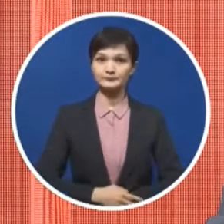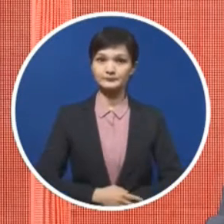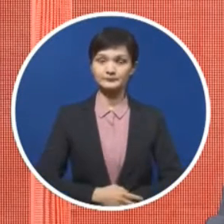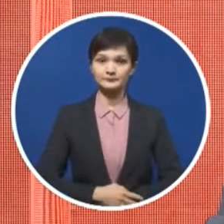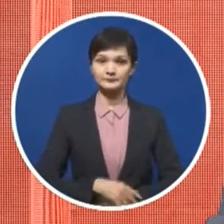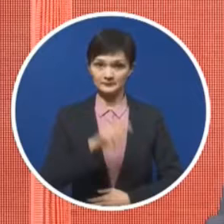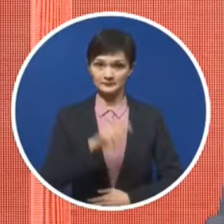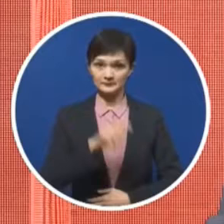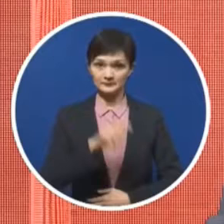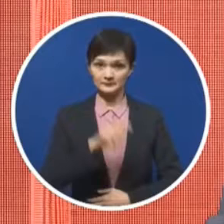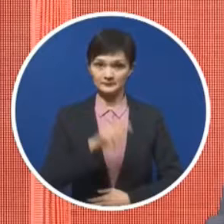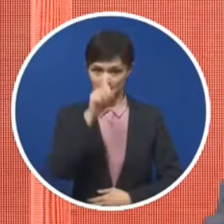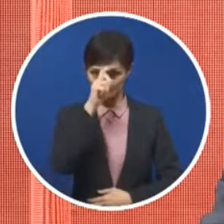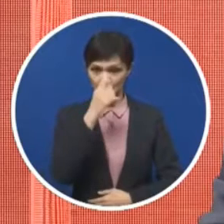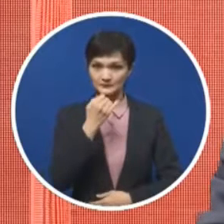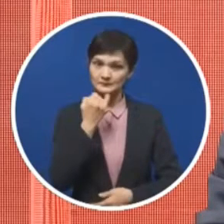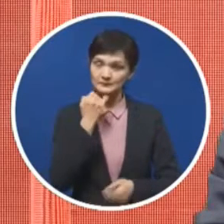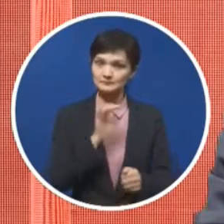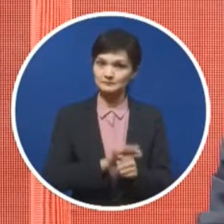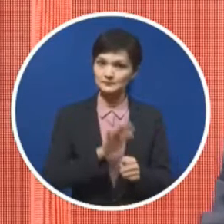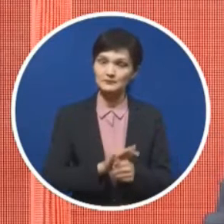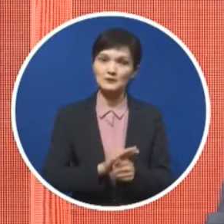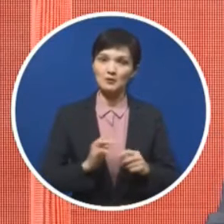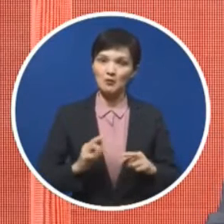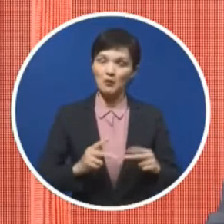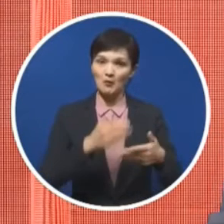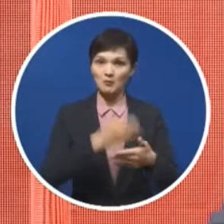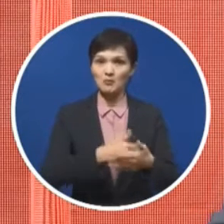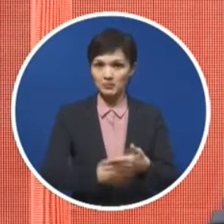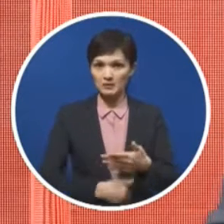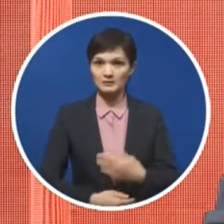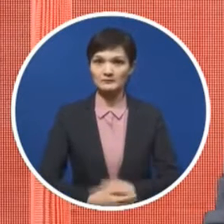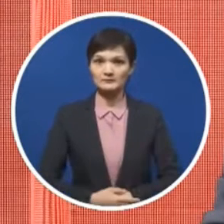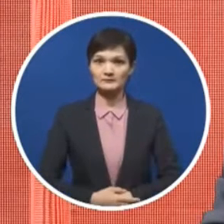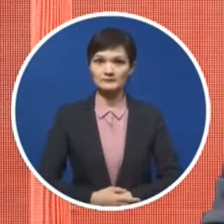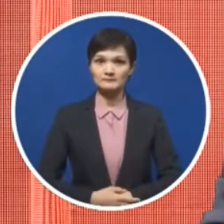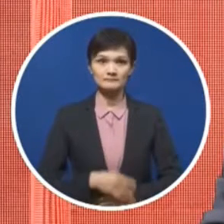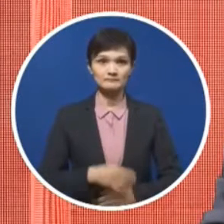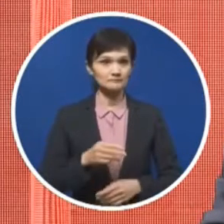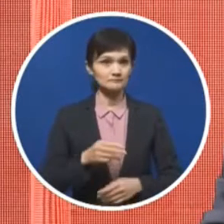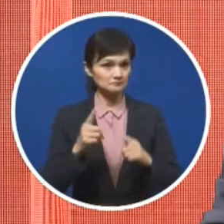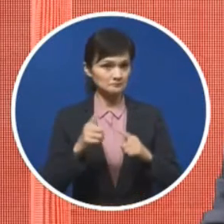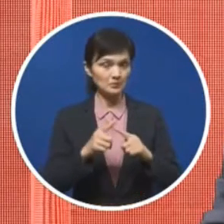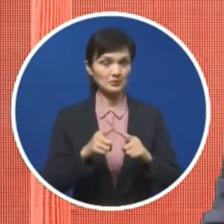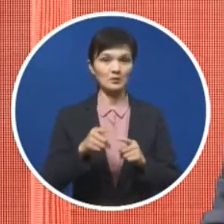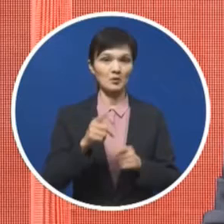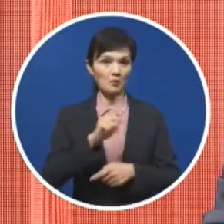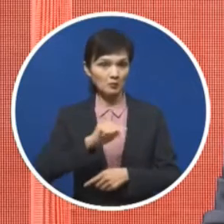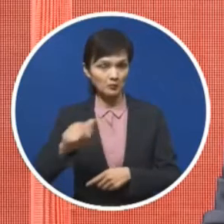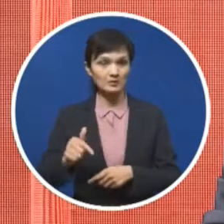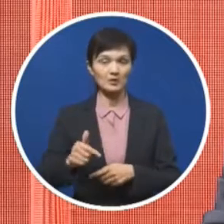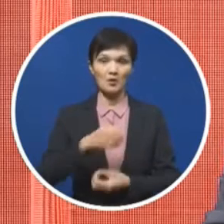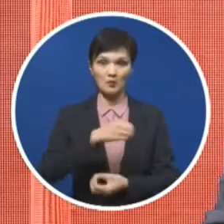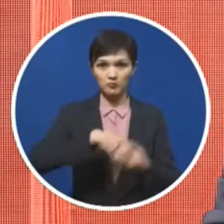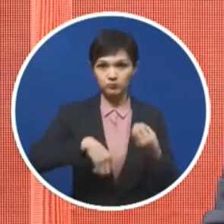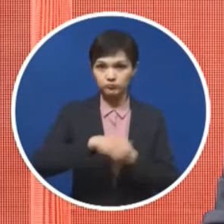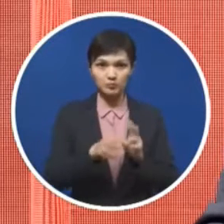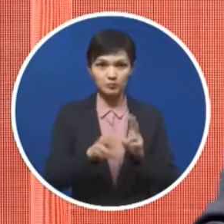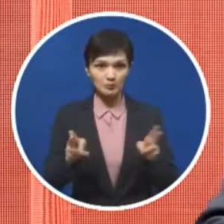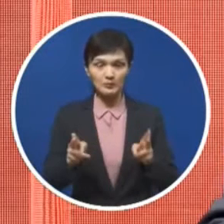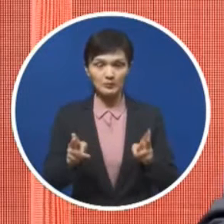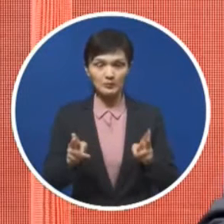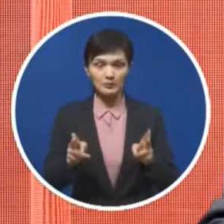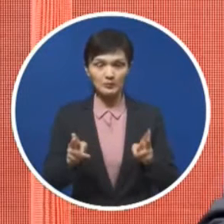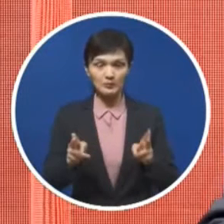憾事的发生，投注资源来照顾生病和受伤的